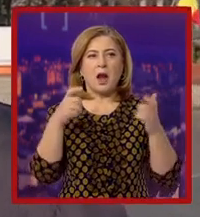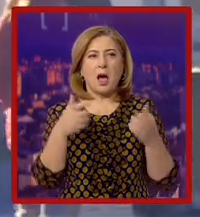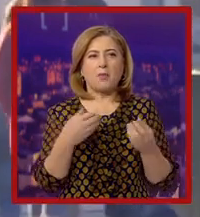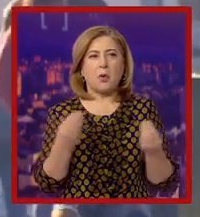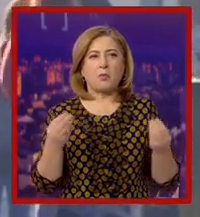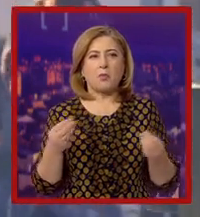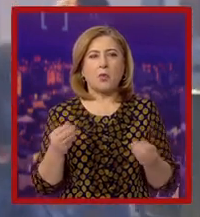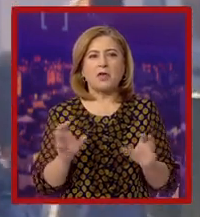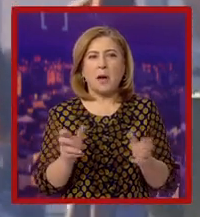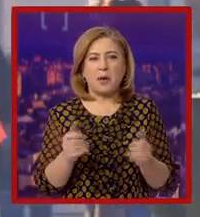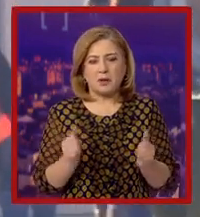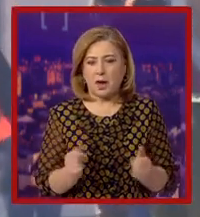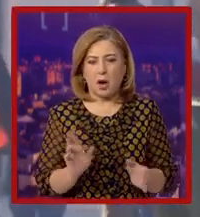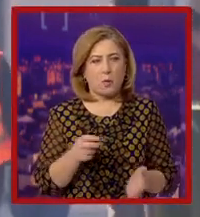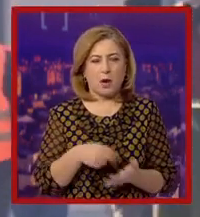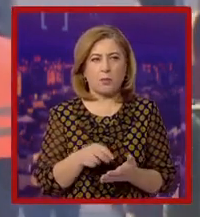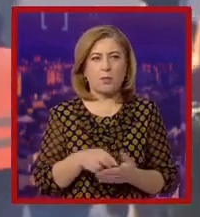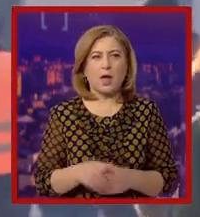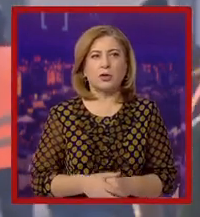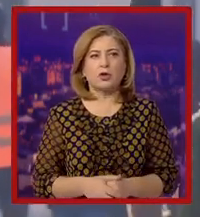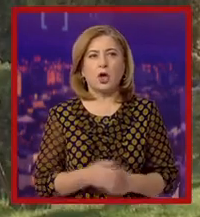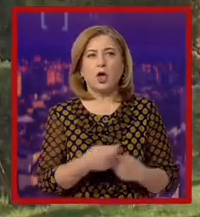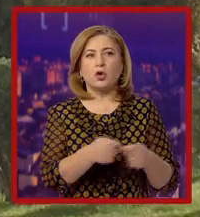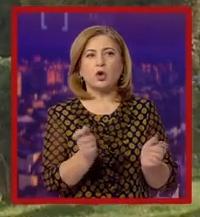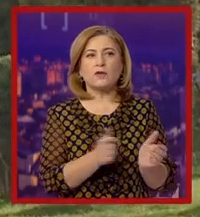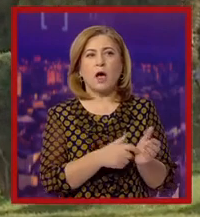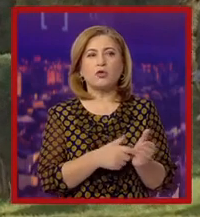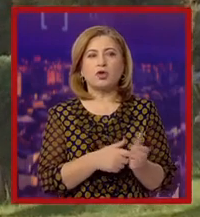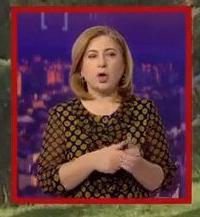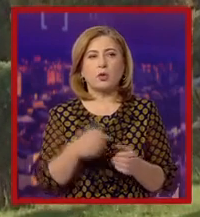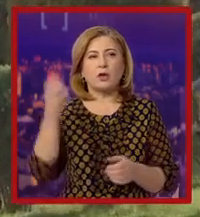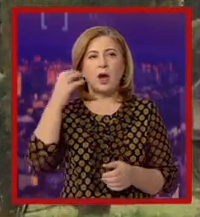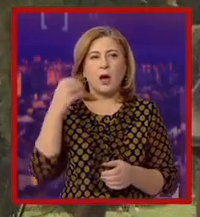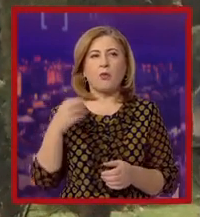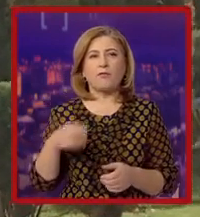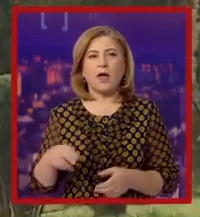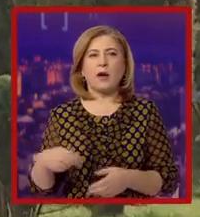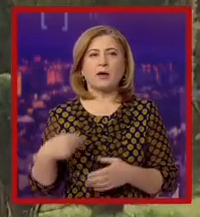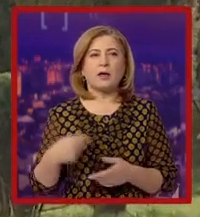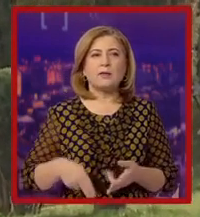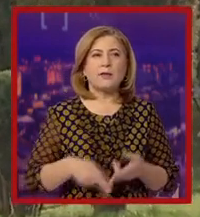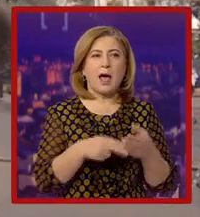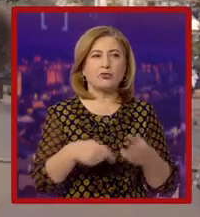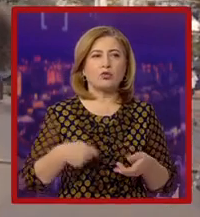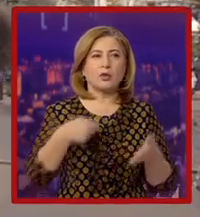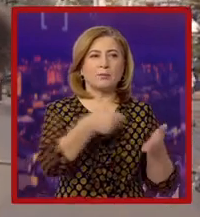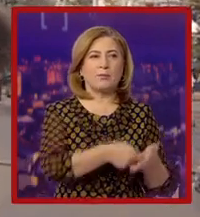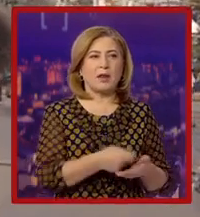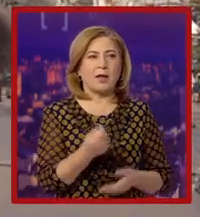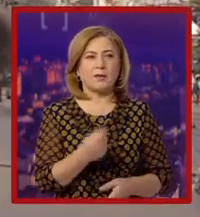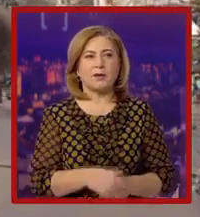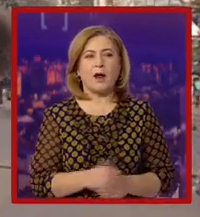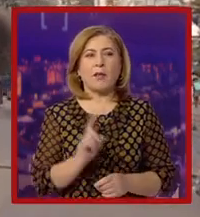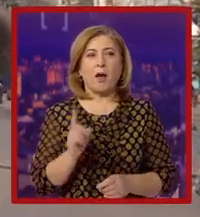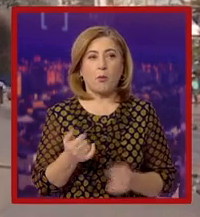de față, nu merg. Edilii de orașe și municipii au cerut guvernului să le fie decontate măcar o parte din cheltuieli. Dacă am putea la